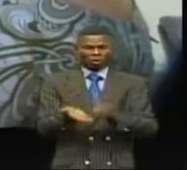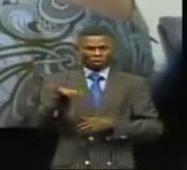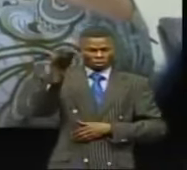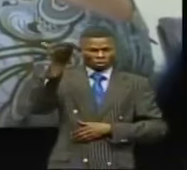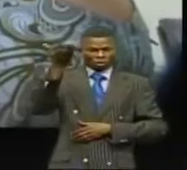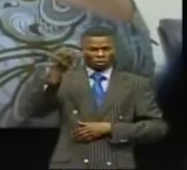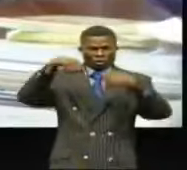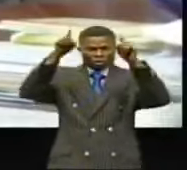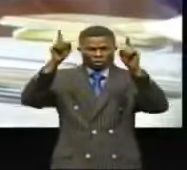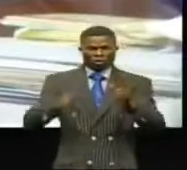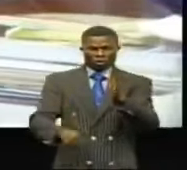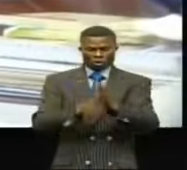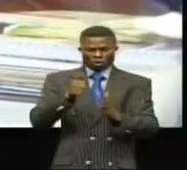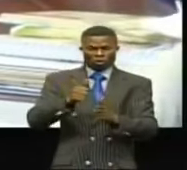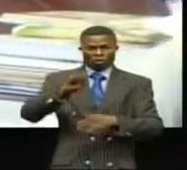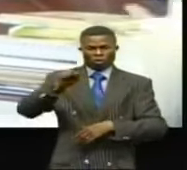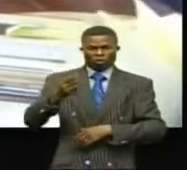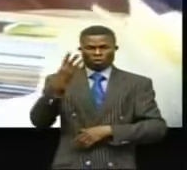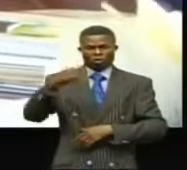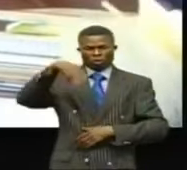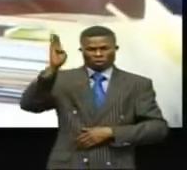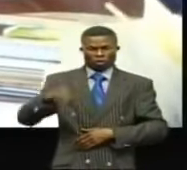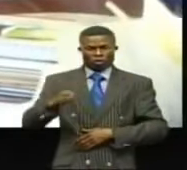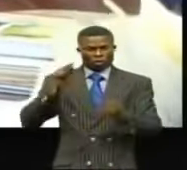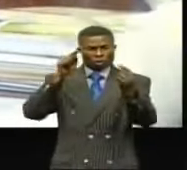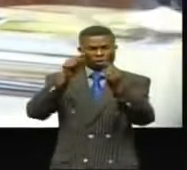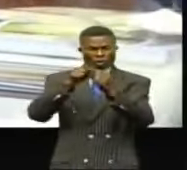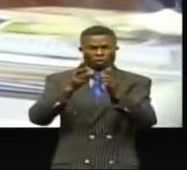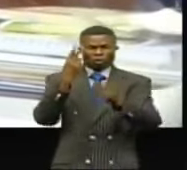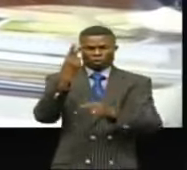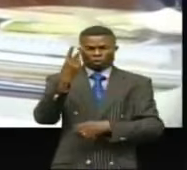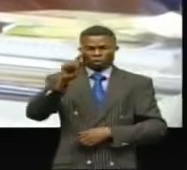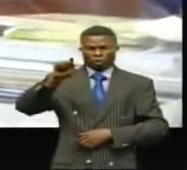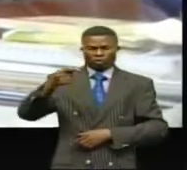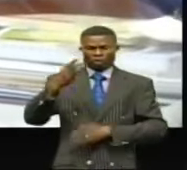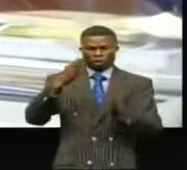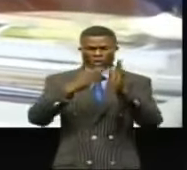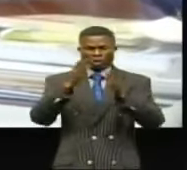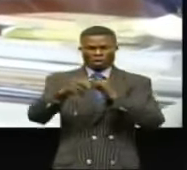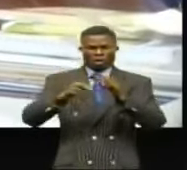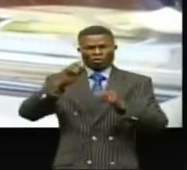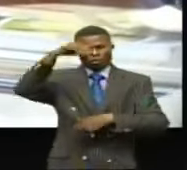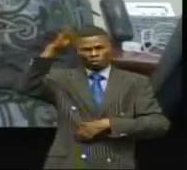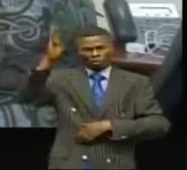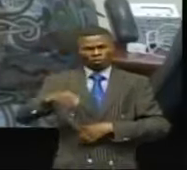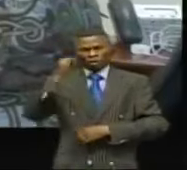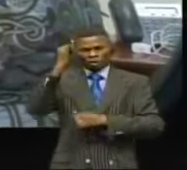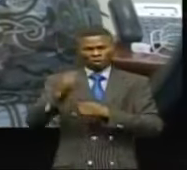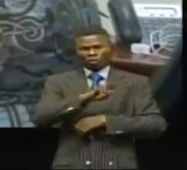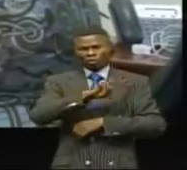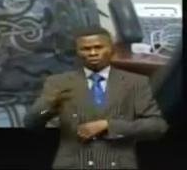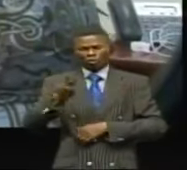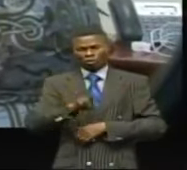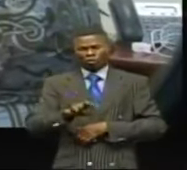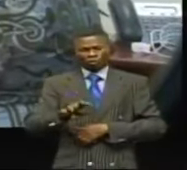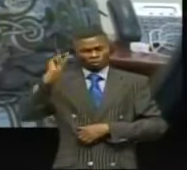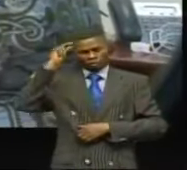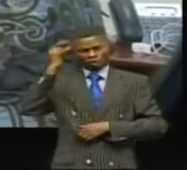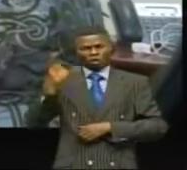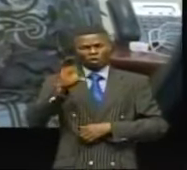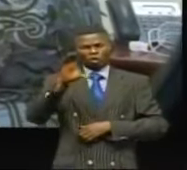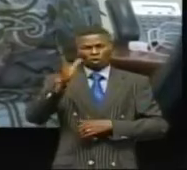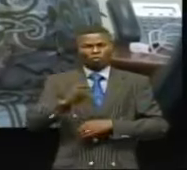de 11,3% contre un objectif de 12,9% à la fin 2022. La gouverneure de la Banque centrale du